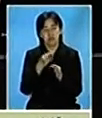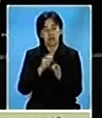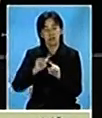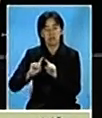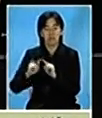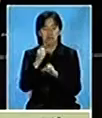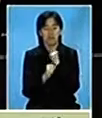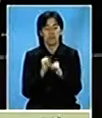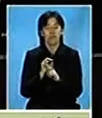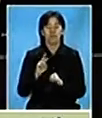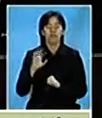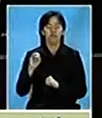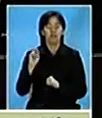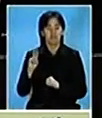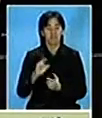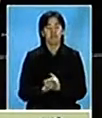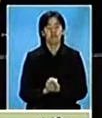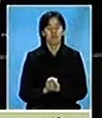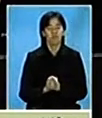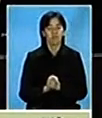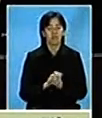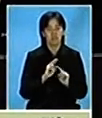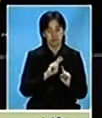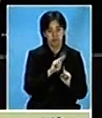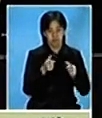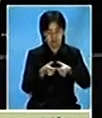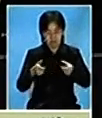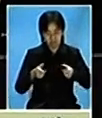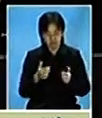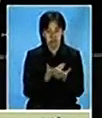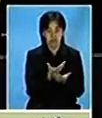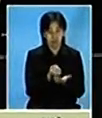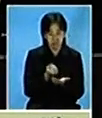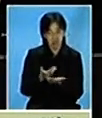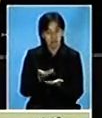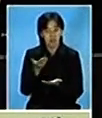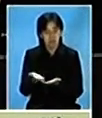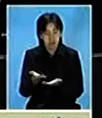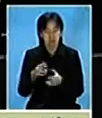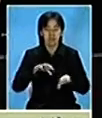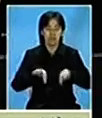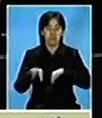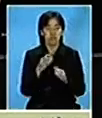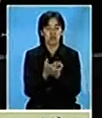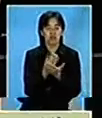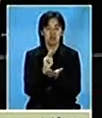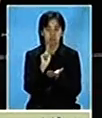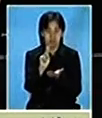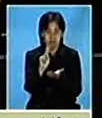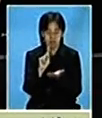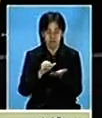มาณ2552และรายงานการรับและใช้จ่ายเงินของกองทุนบริหารเงินกู้เพื่อการปรับโครงสร้